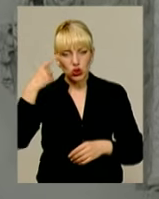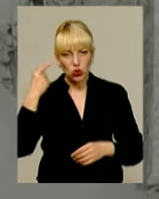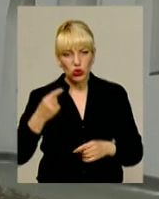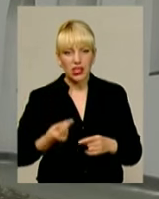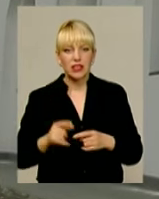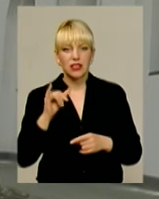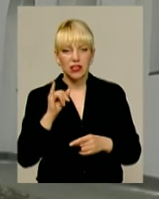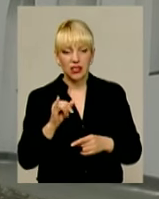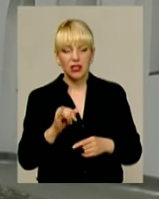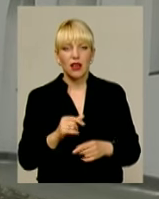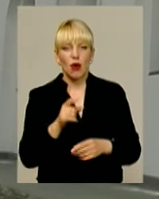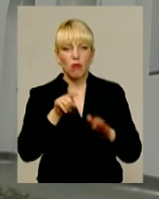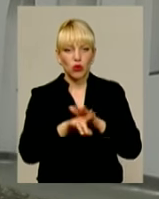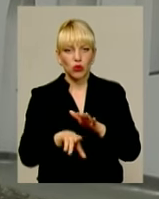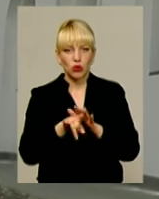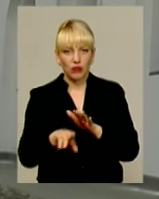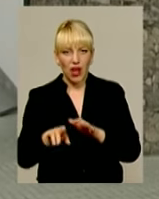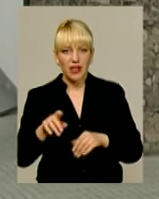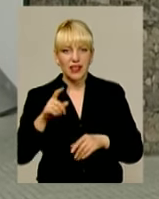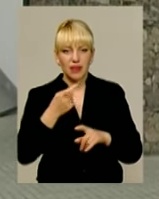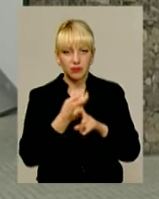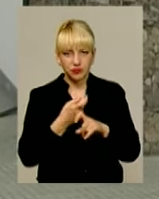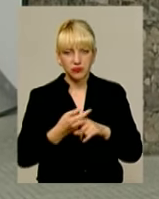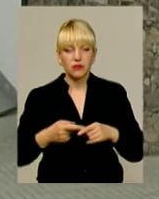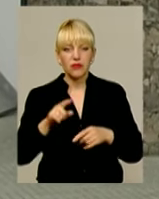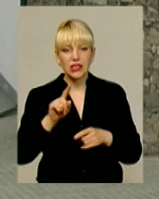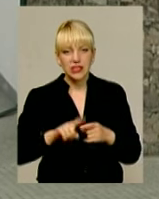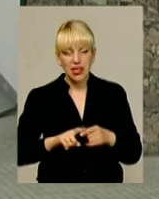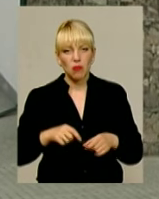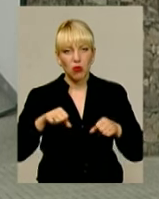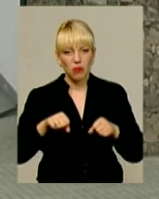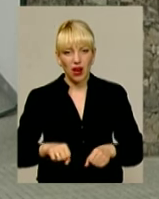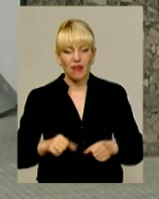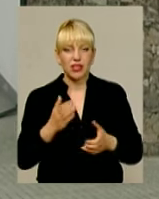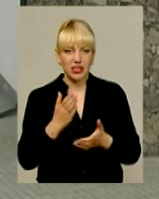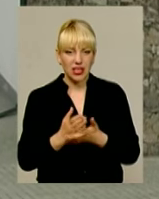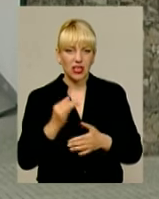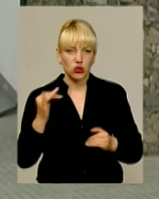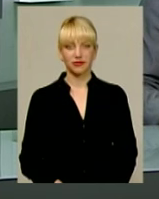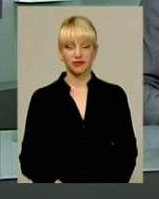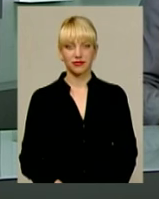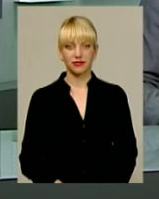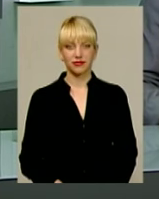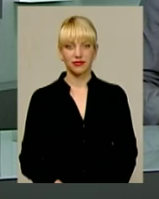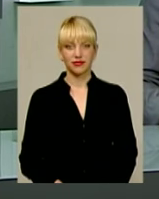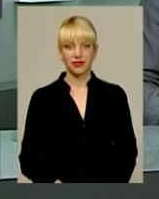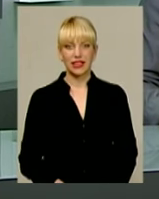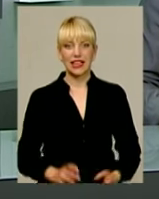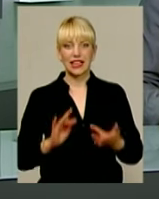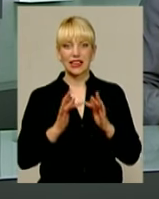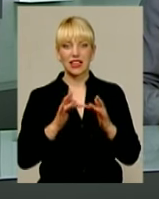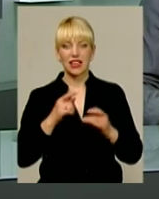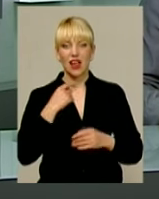німецької артилерії. Тож Сатанів по праву є туристичною мекою не лише Хмельниччини, а й України загалом. Інтернет